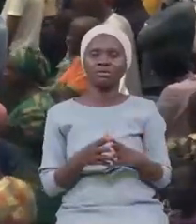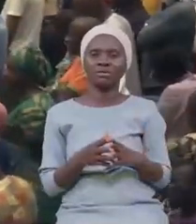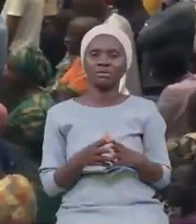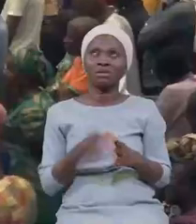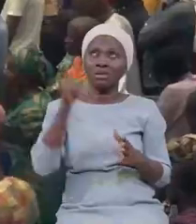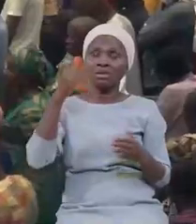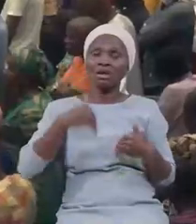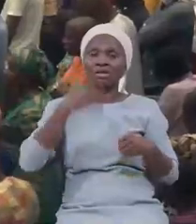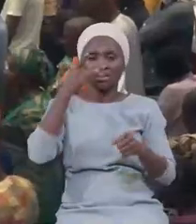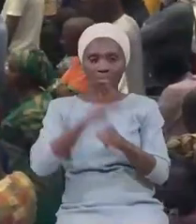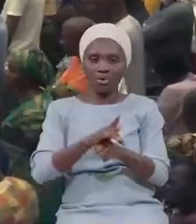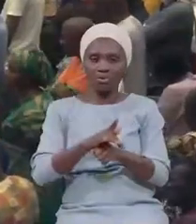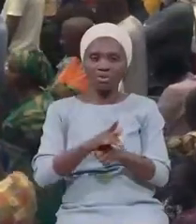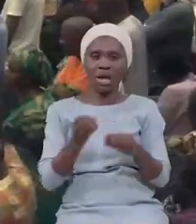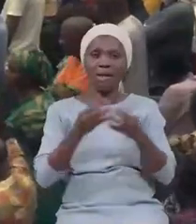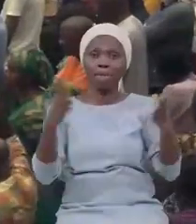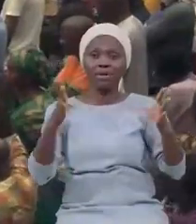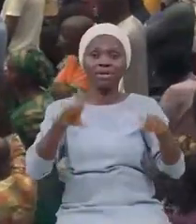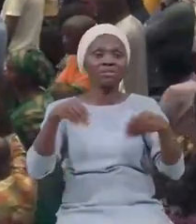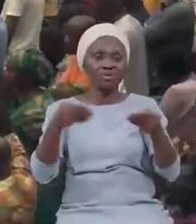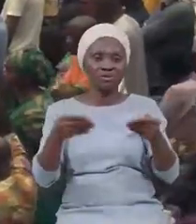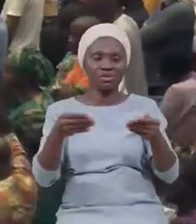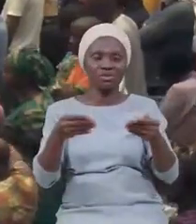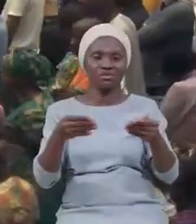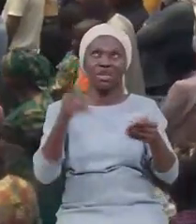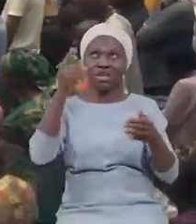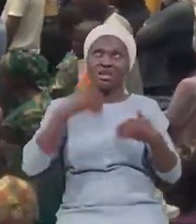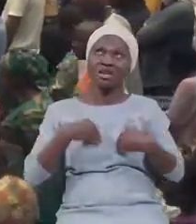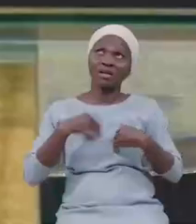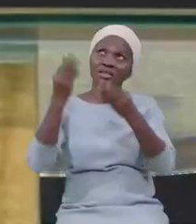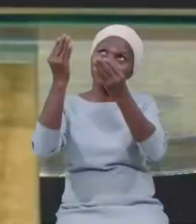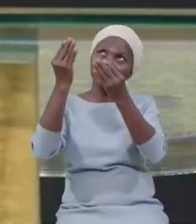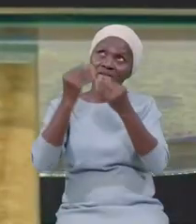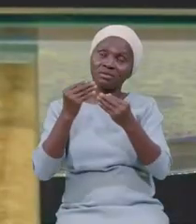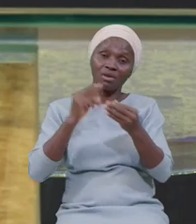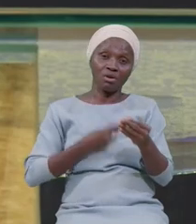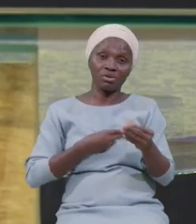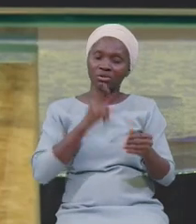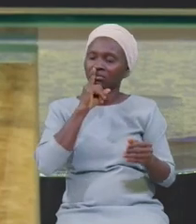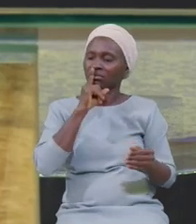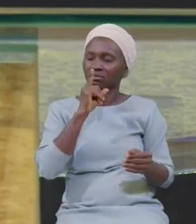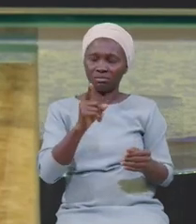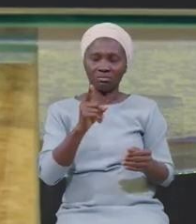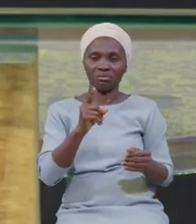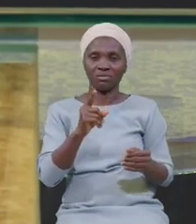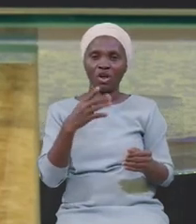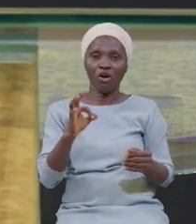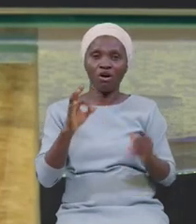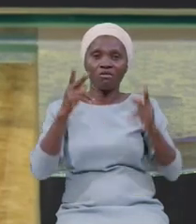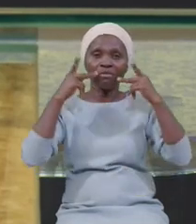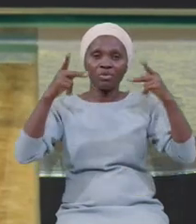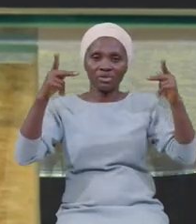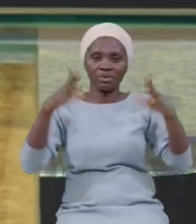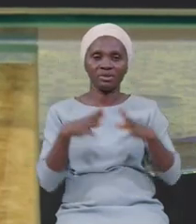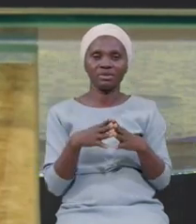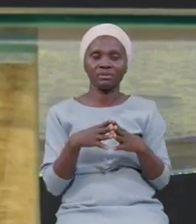Le Seigneur a promis la provision abondante. Il nous a donné l'assurance de la prospérité.